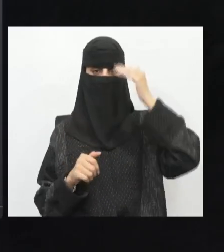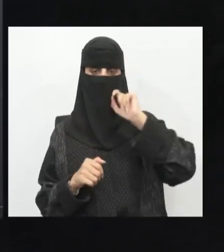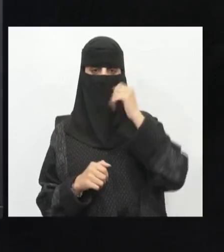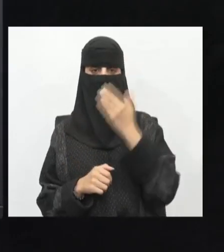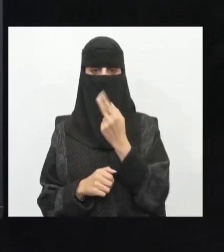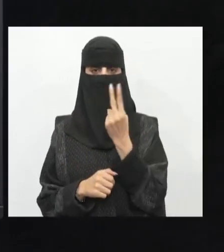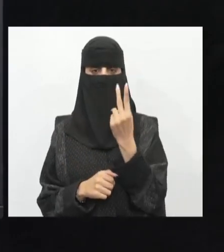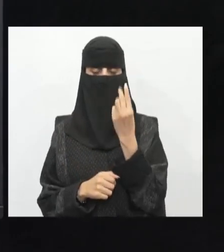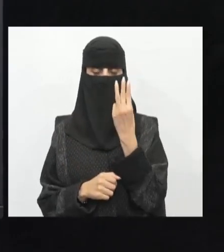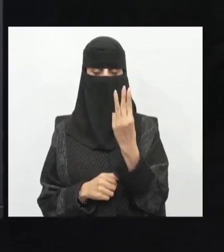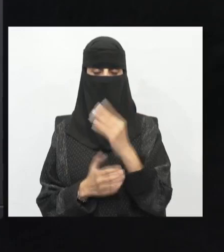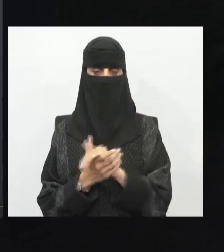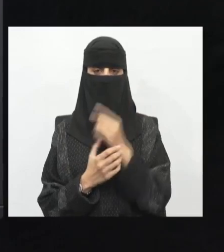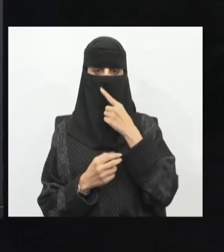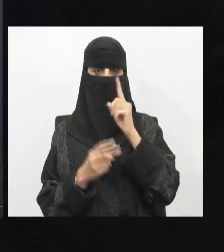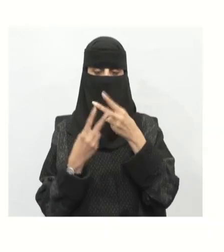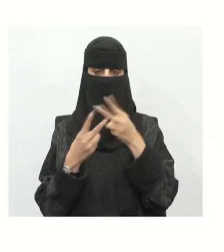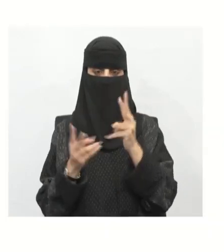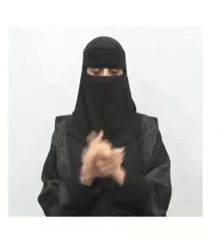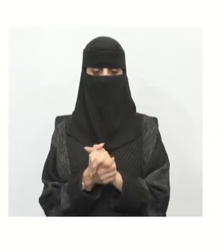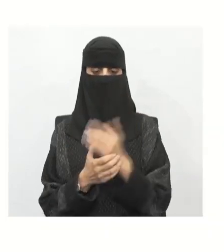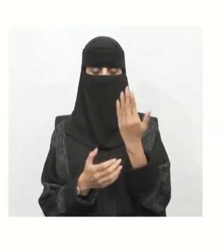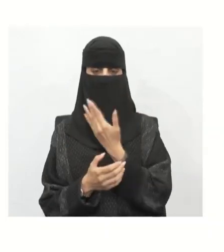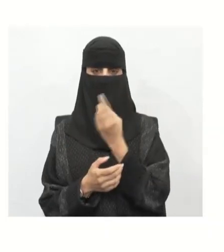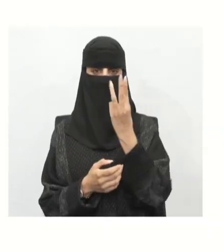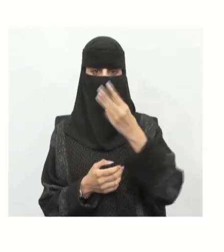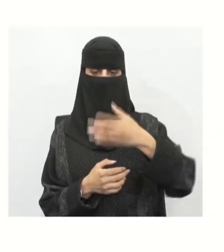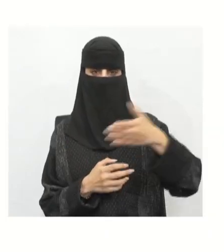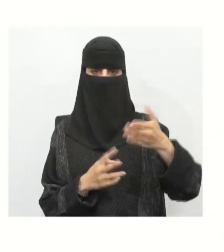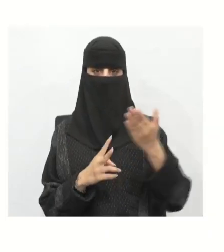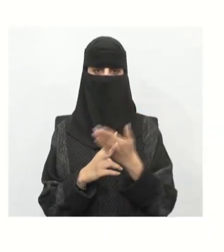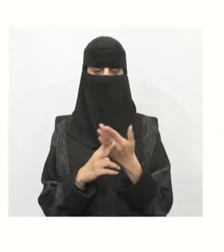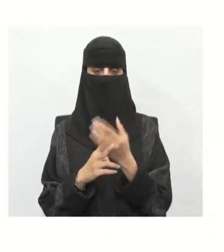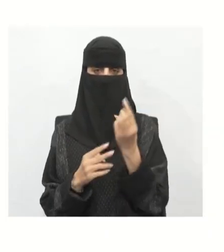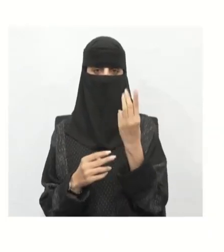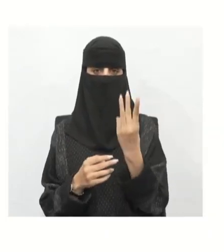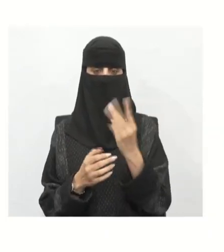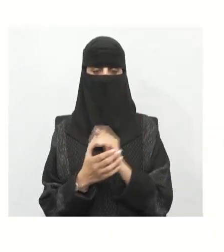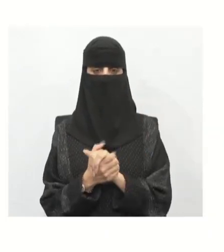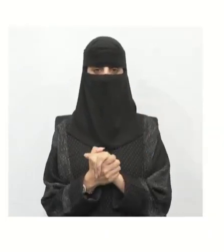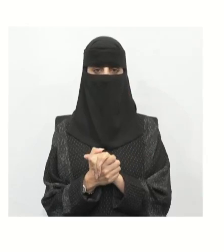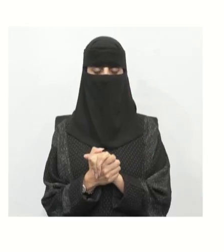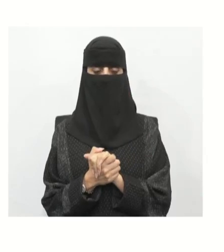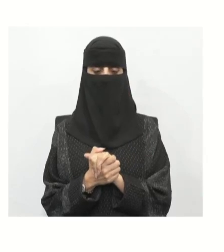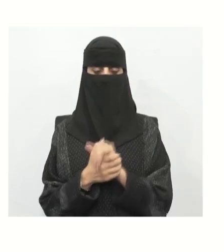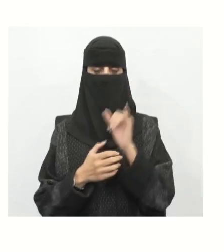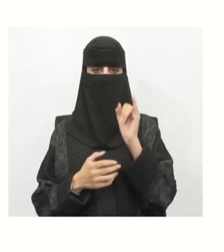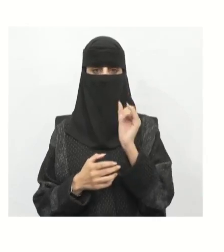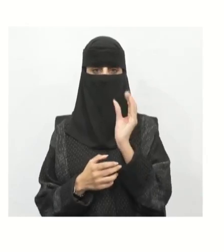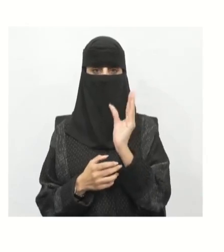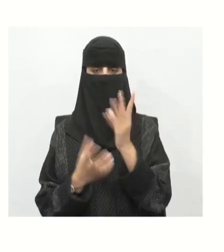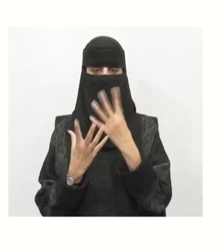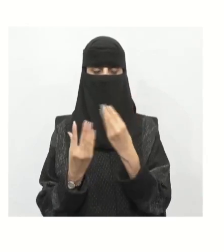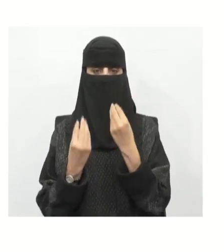بسم الله فلنبدا المرحله الثالثه الابتدائي الفصل الدراسي الثالث